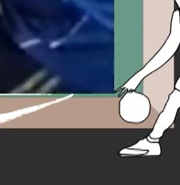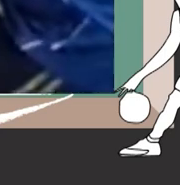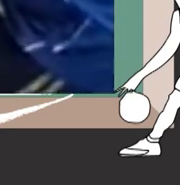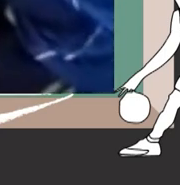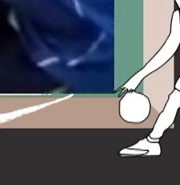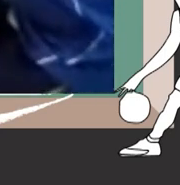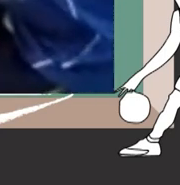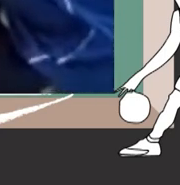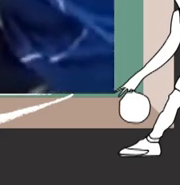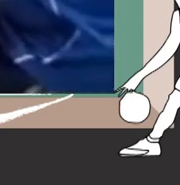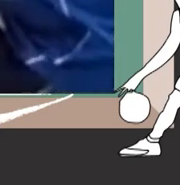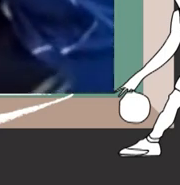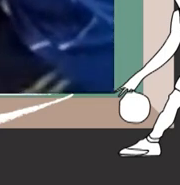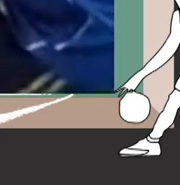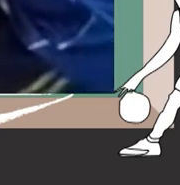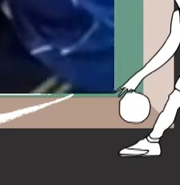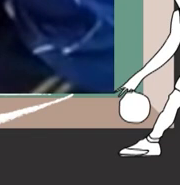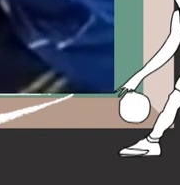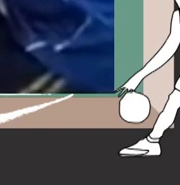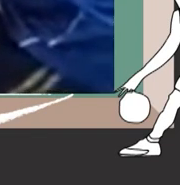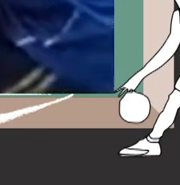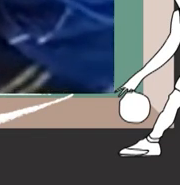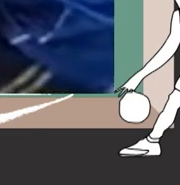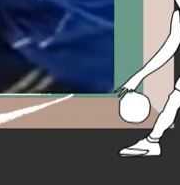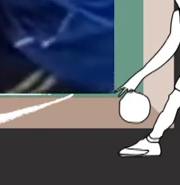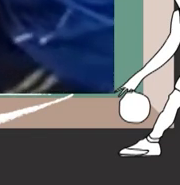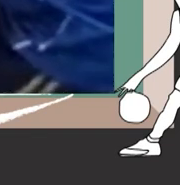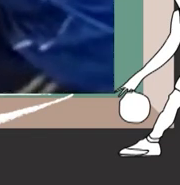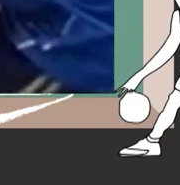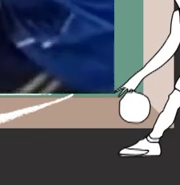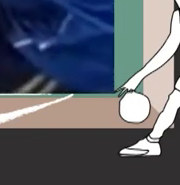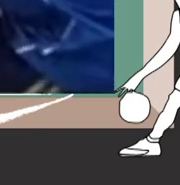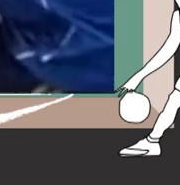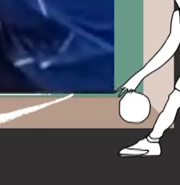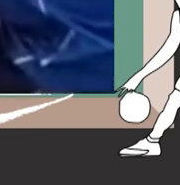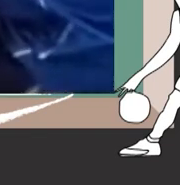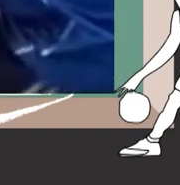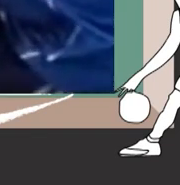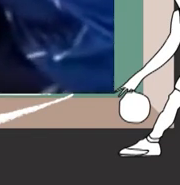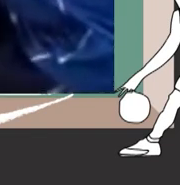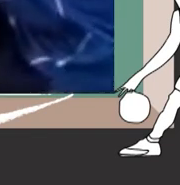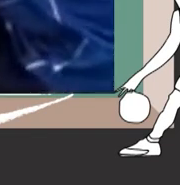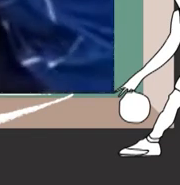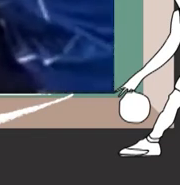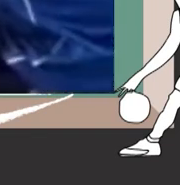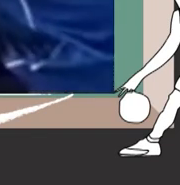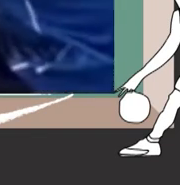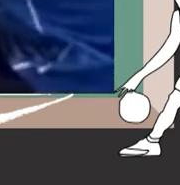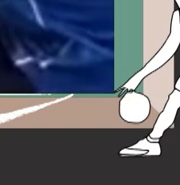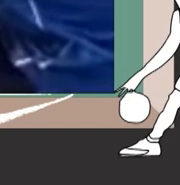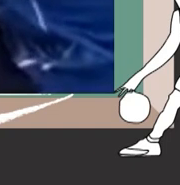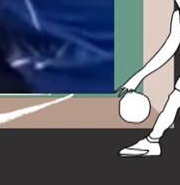dulu kasut dengan stokin kau. Sebab aku nak tengok sama ada kaki kau bengkak ke tidak. Okey, alright. So slow, okay. Kau okay. Ketahan sikit lah. Sebab dia memang rasa sakit